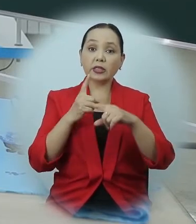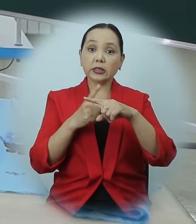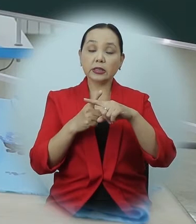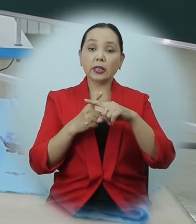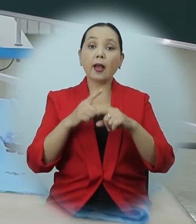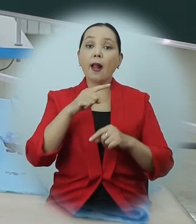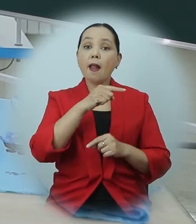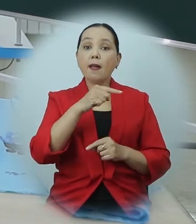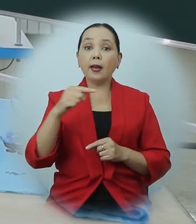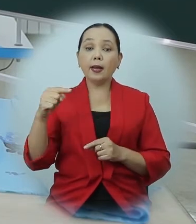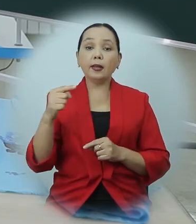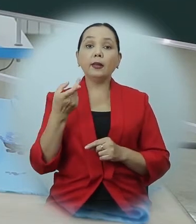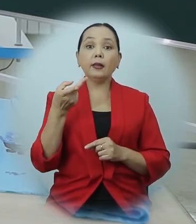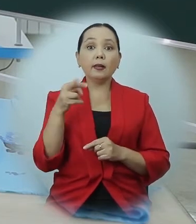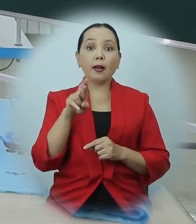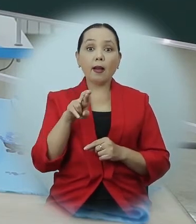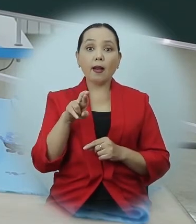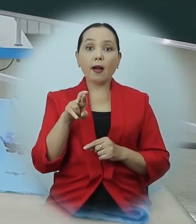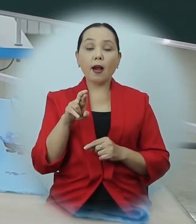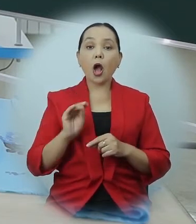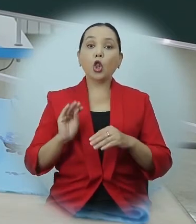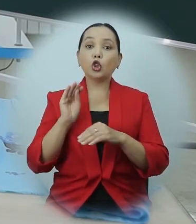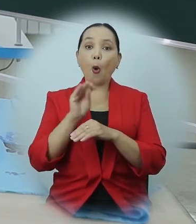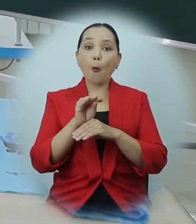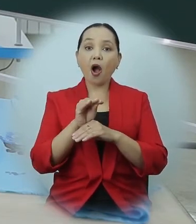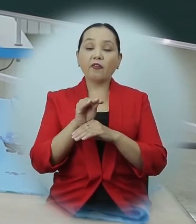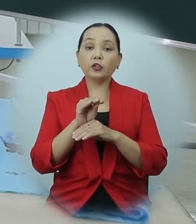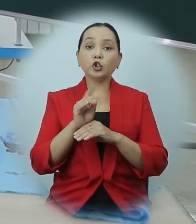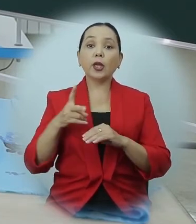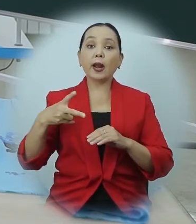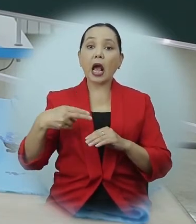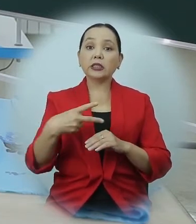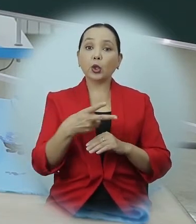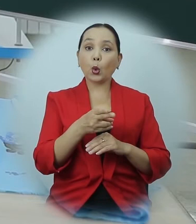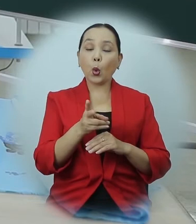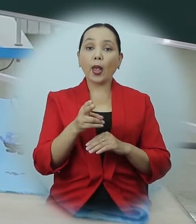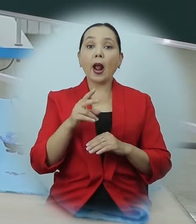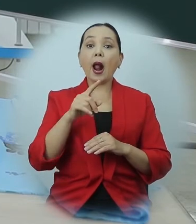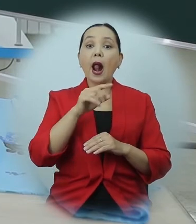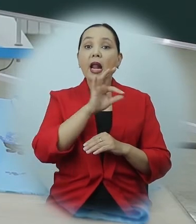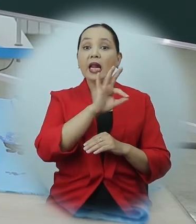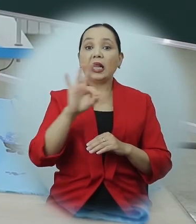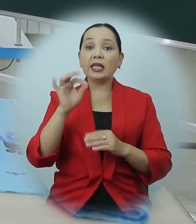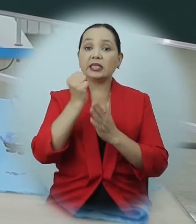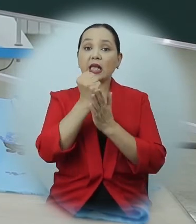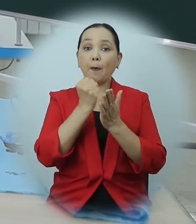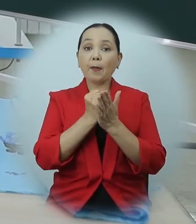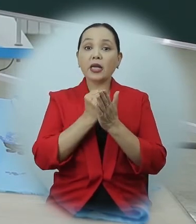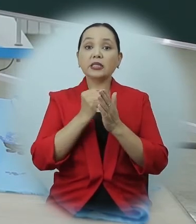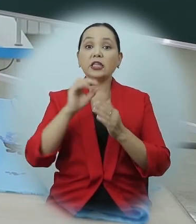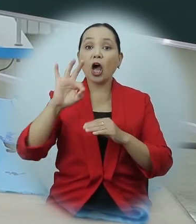прибавить линии для добавочные для раскроя, линии запаса нашего